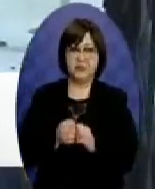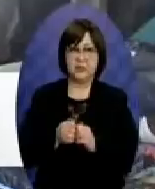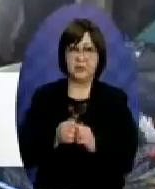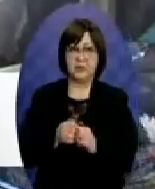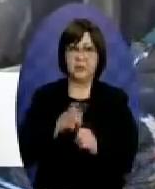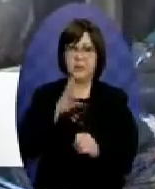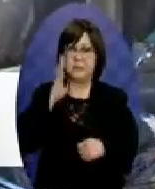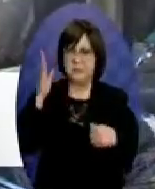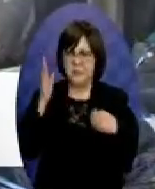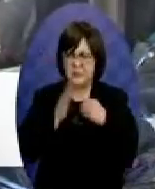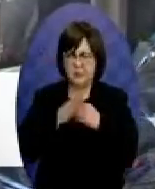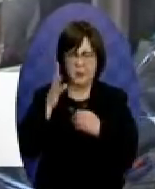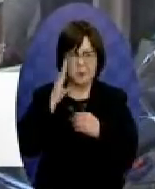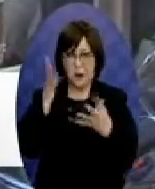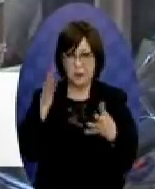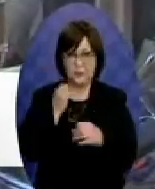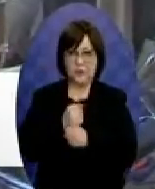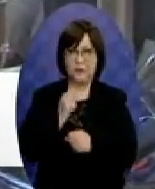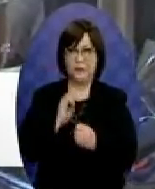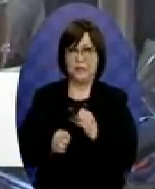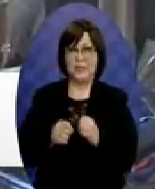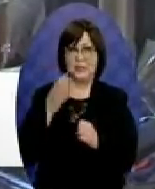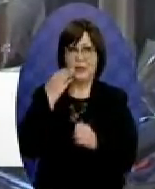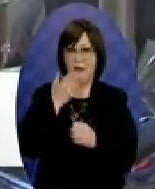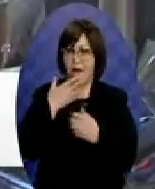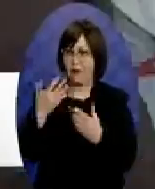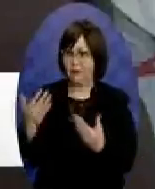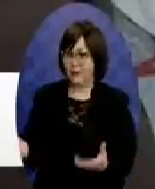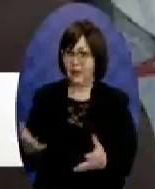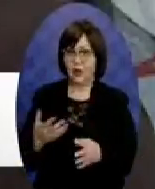холбоотойгоо бусад саруудхайгаа бодох юм бол бараг 10 дахин илүү